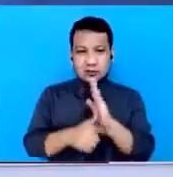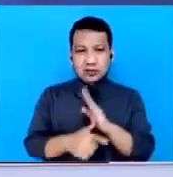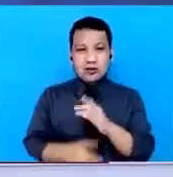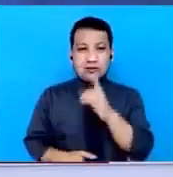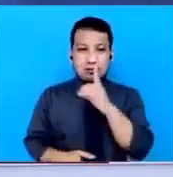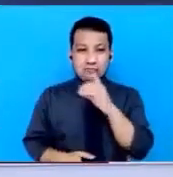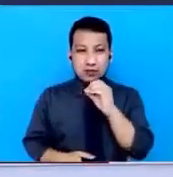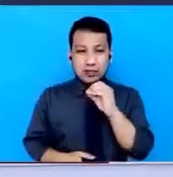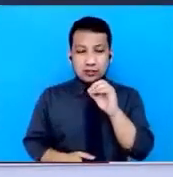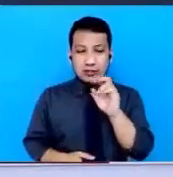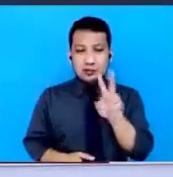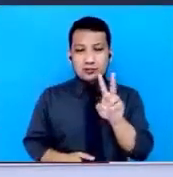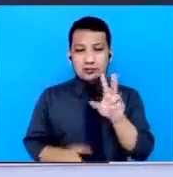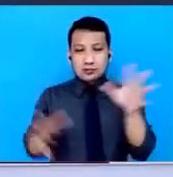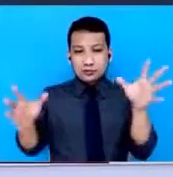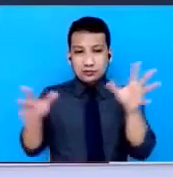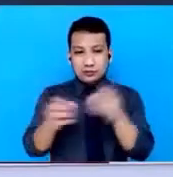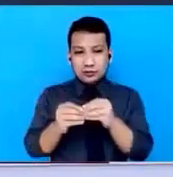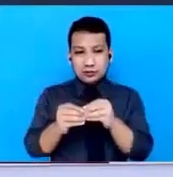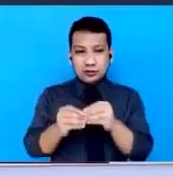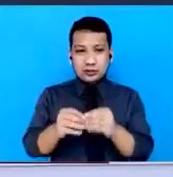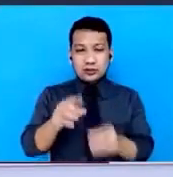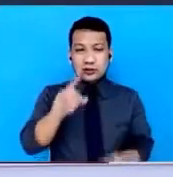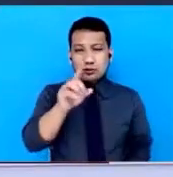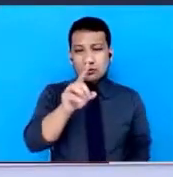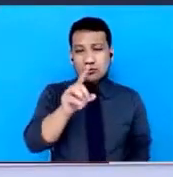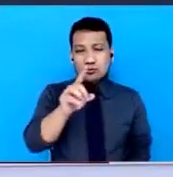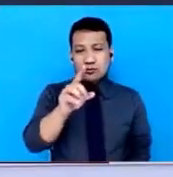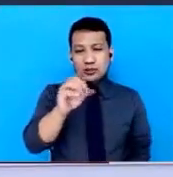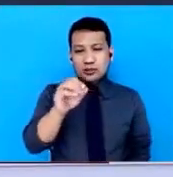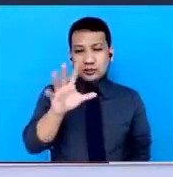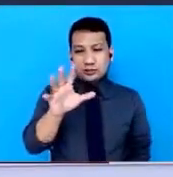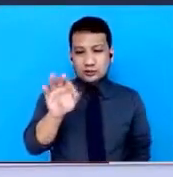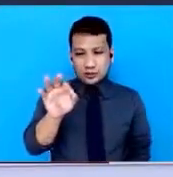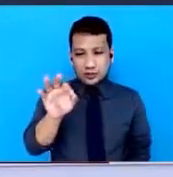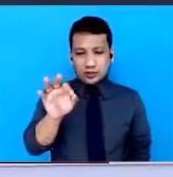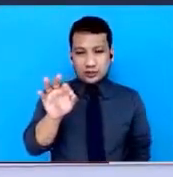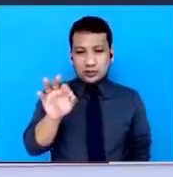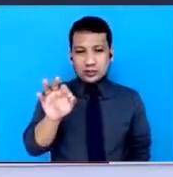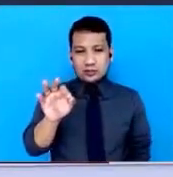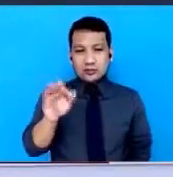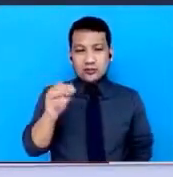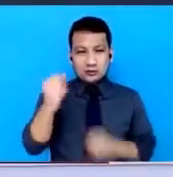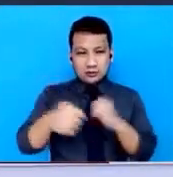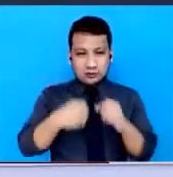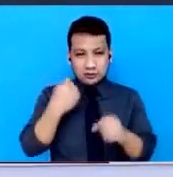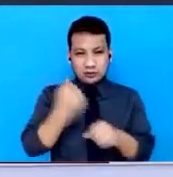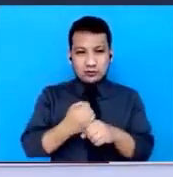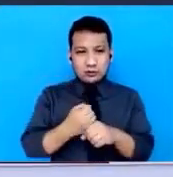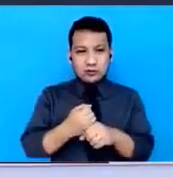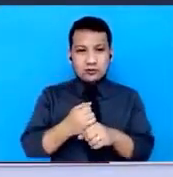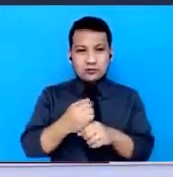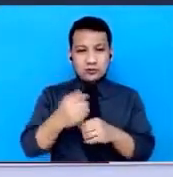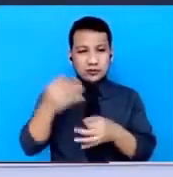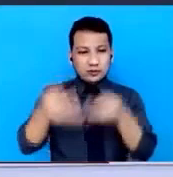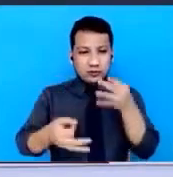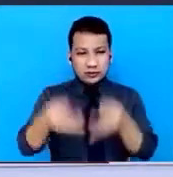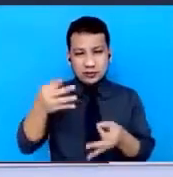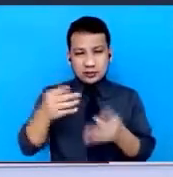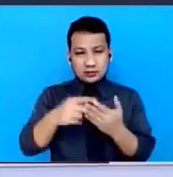sa kabuuang 139 ng mga bansa, base po yan sa taunang World Justice Project Rule of Law